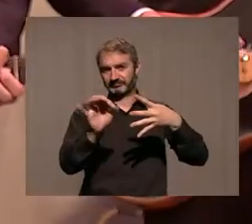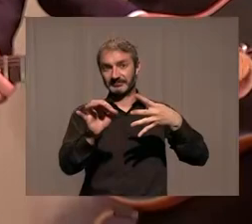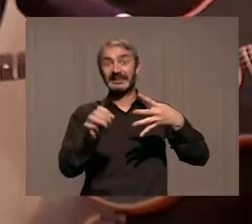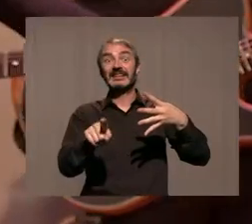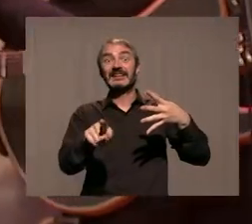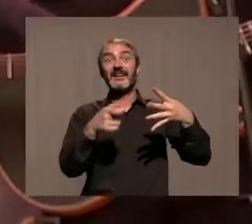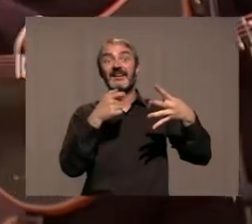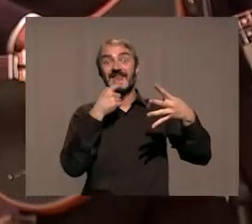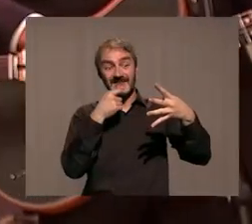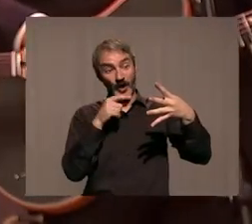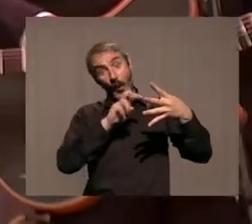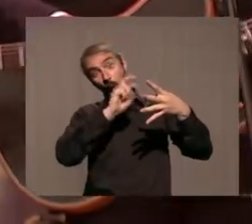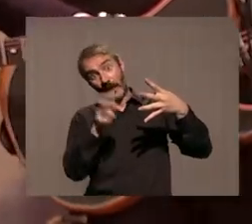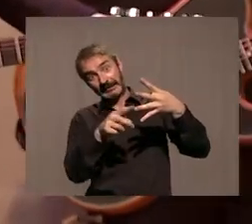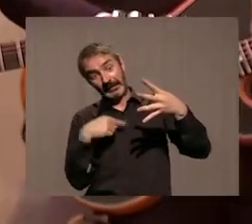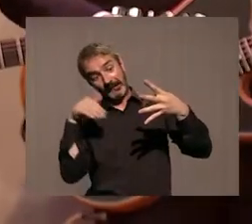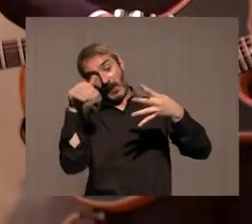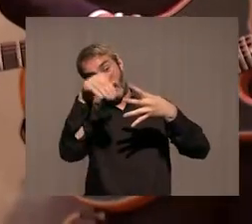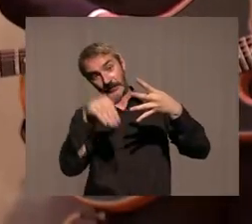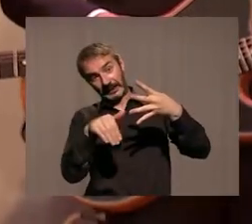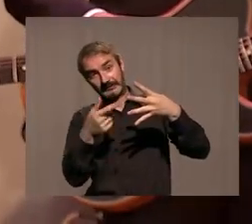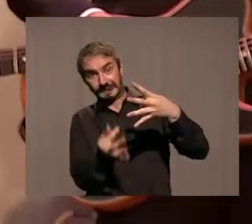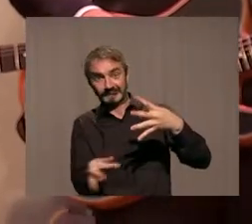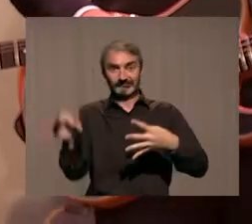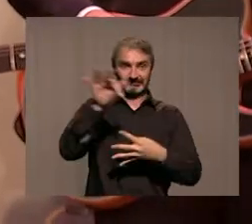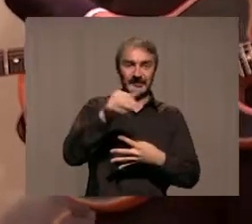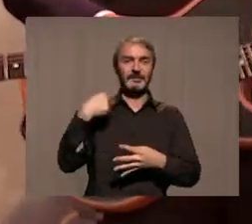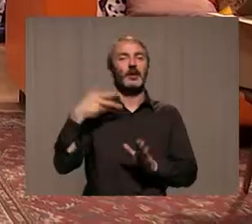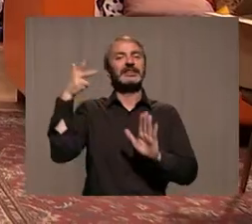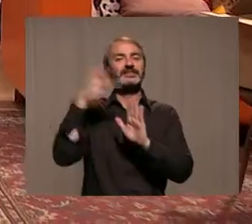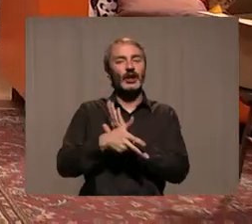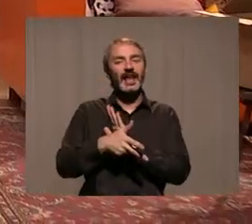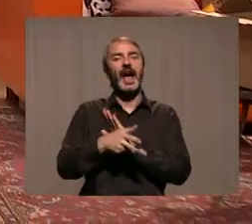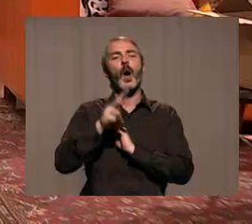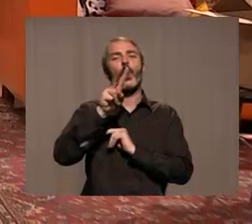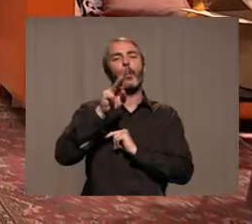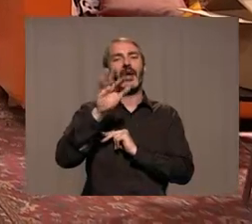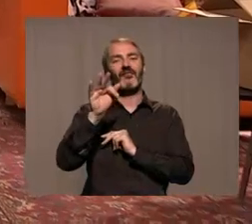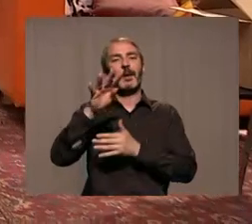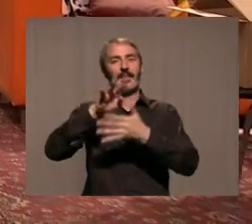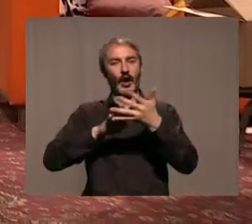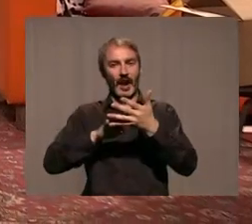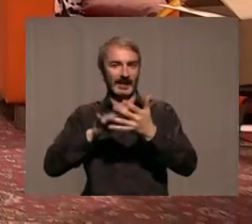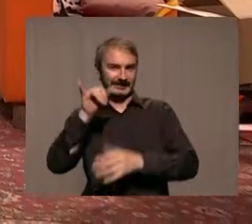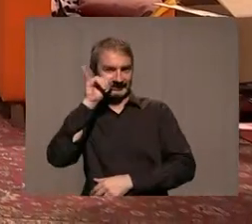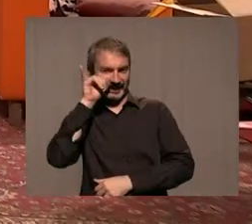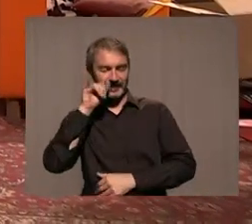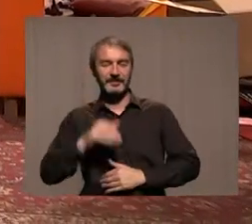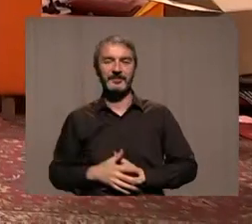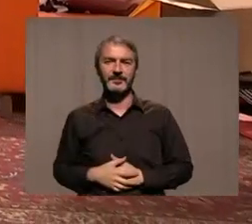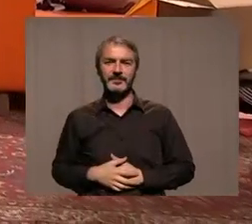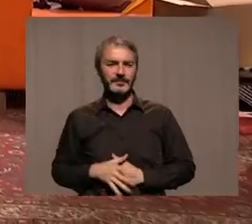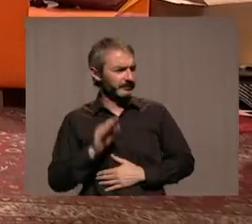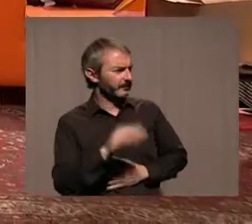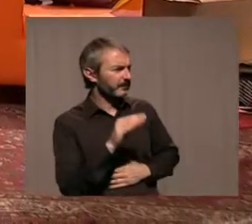guanyant. I si voleu que soni una altra cançó, entreu als stories UPF a Barcelona i voteu. Però, escolta, cometeu frau electoral. Però qui t'ha cantat